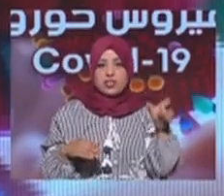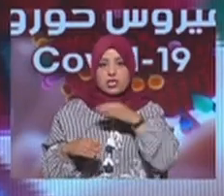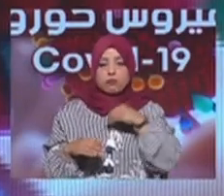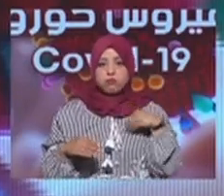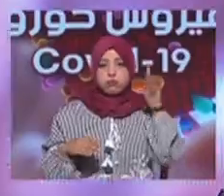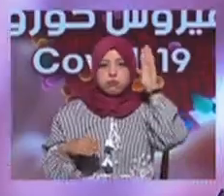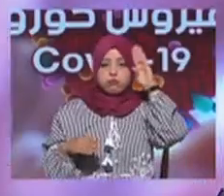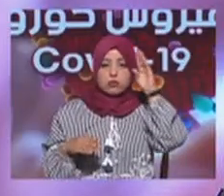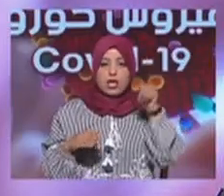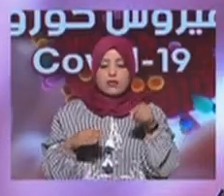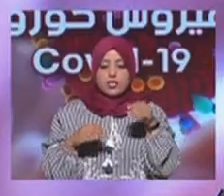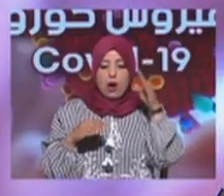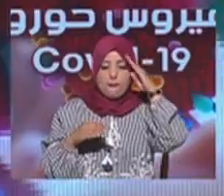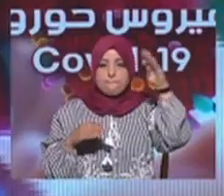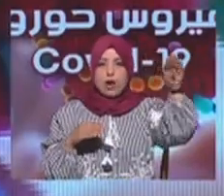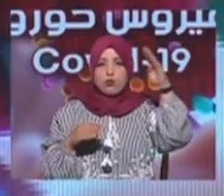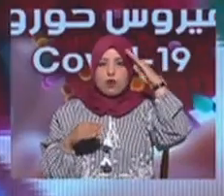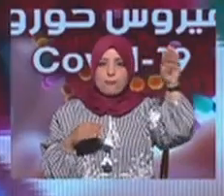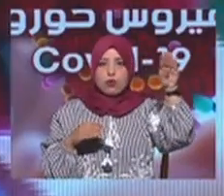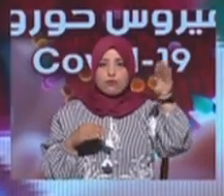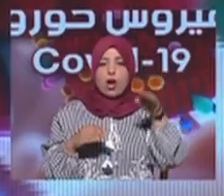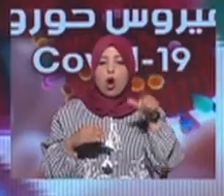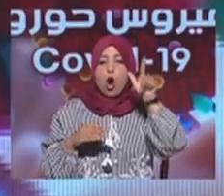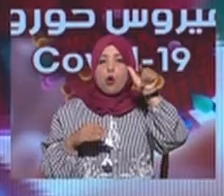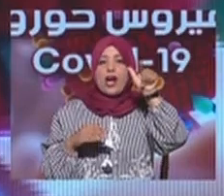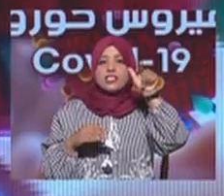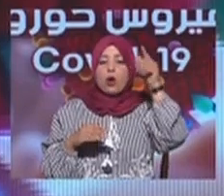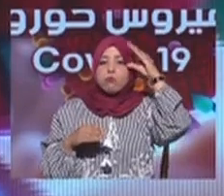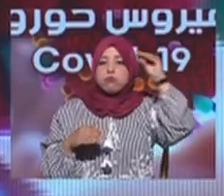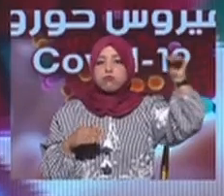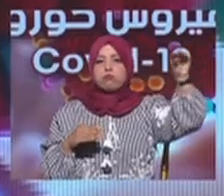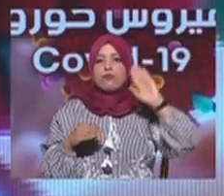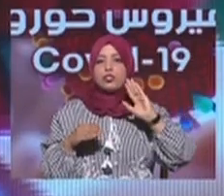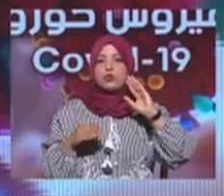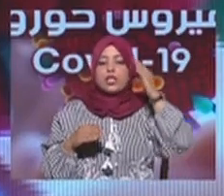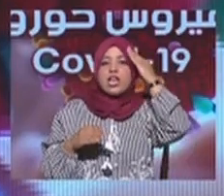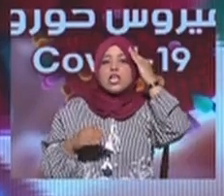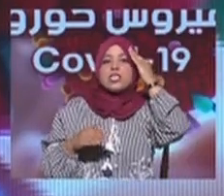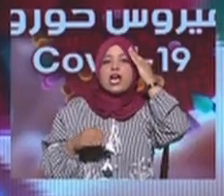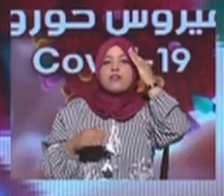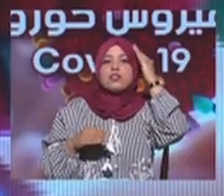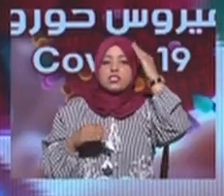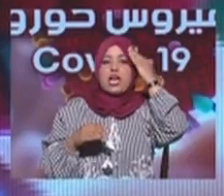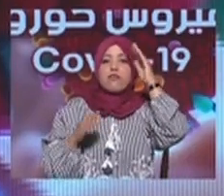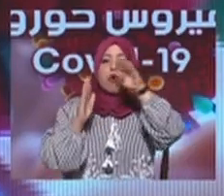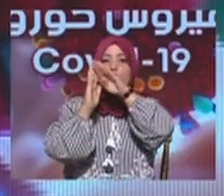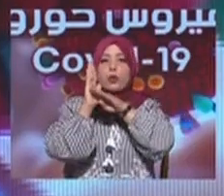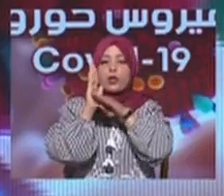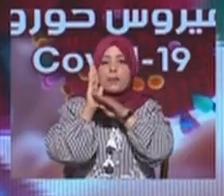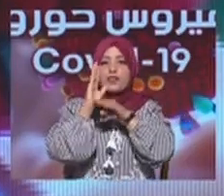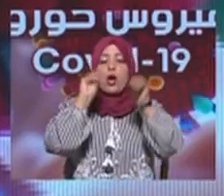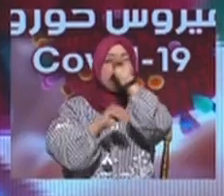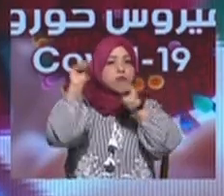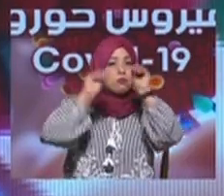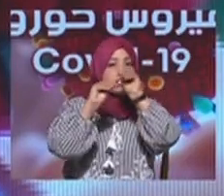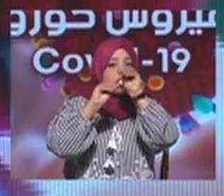نتاعنا في شارنيكول، دونك الخبرة هذيك عاونتني شوية باش أنا نقوم بالتجربة هذه. هي تجربة أولى عملناها